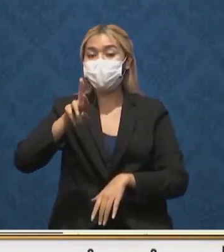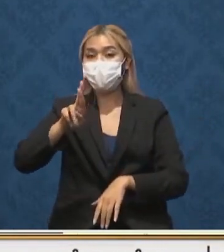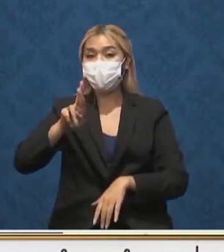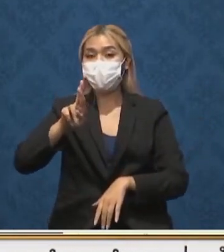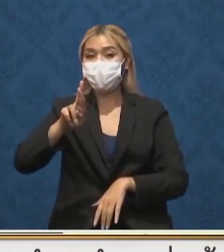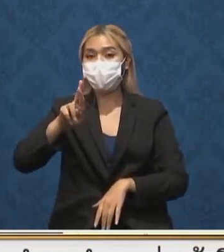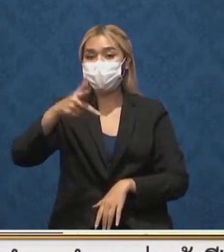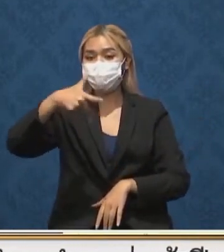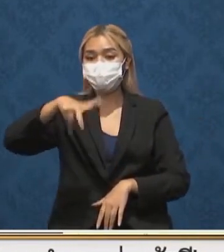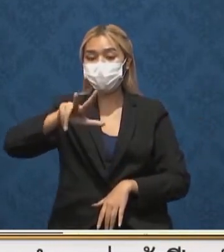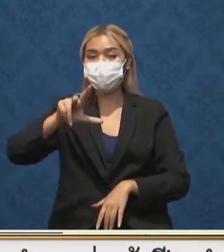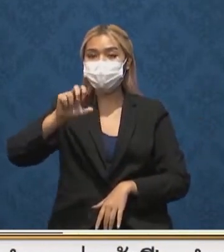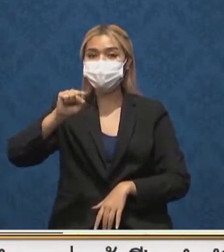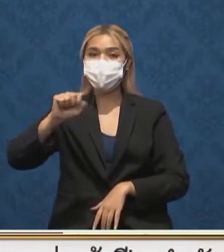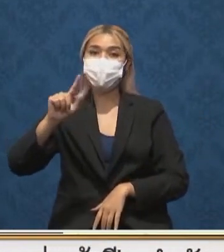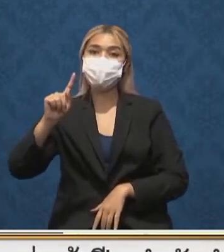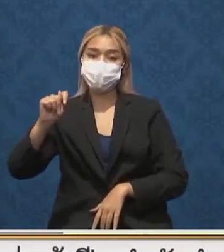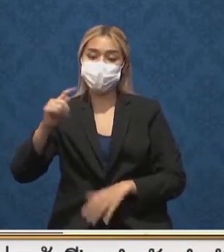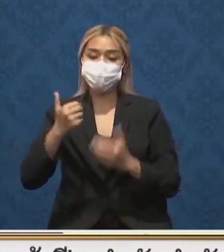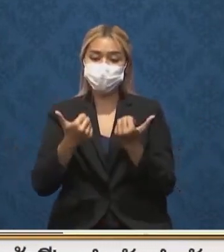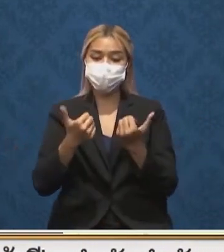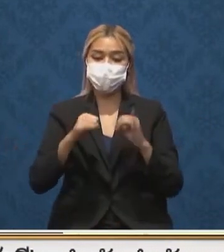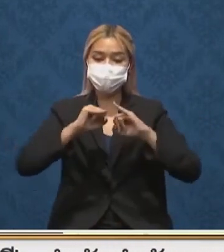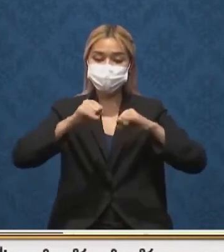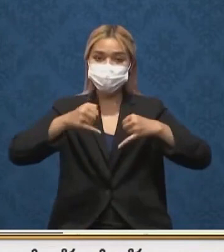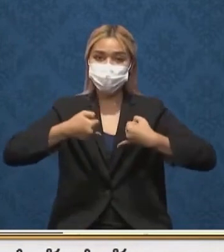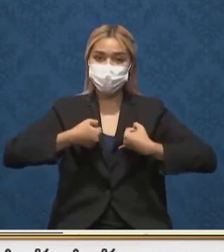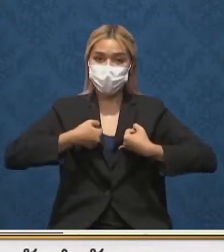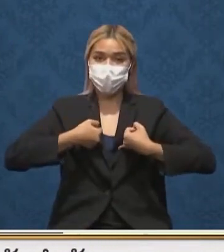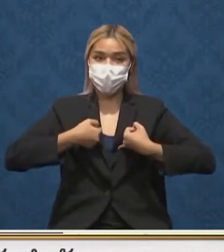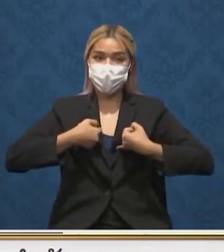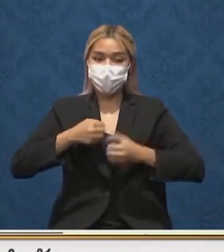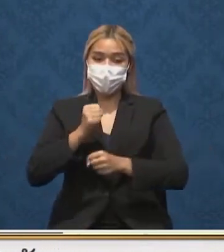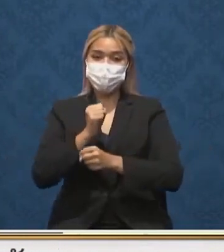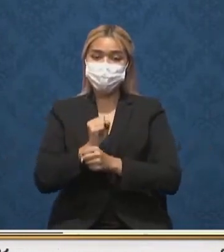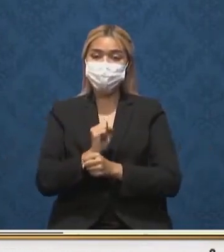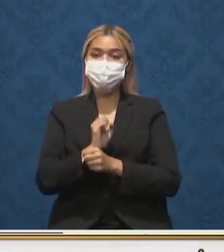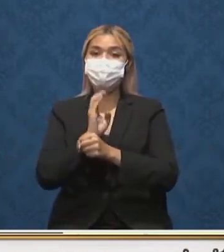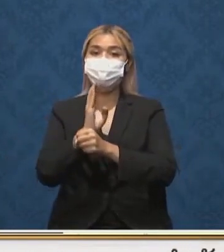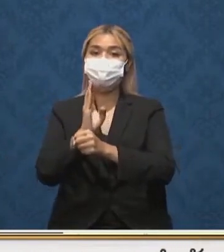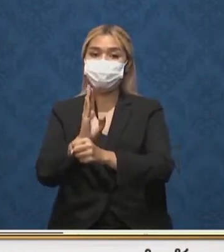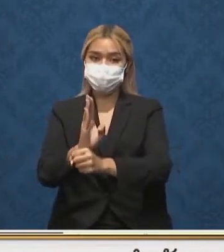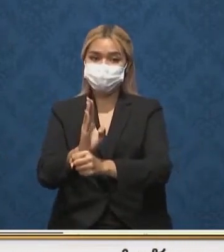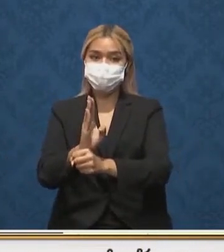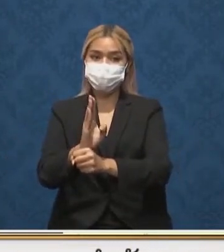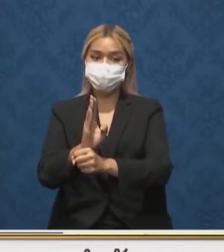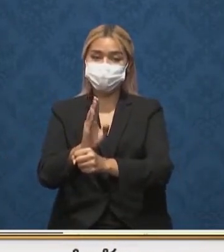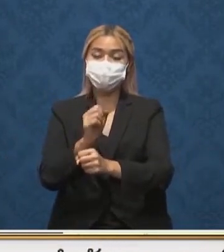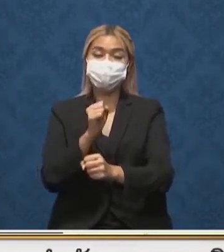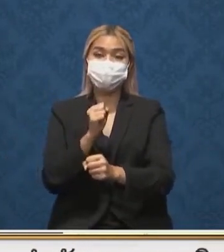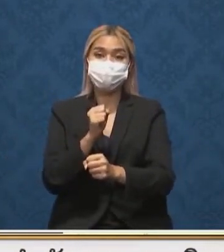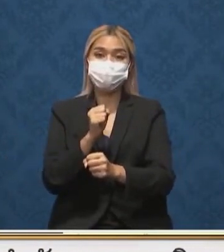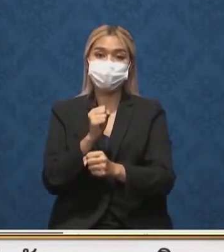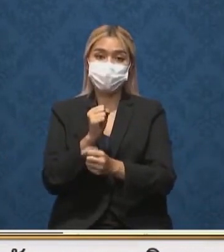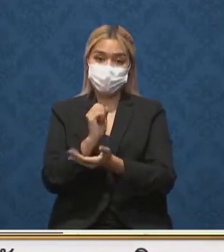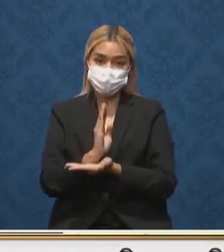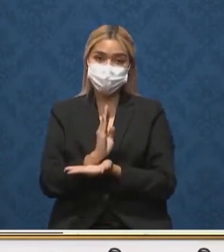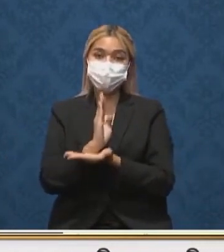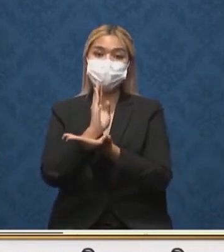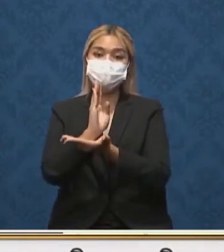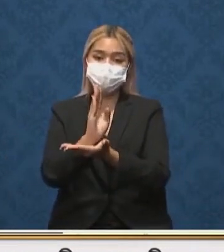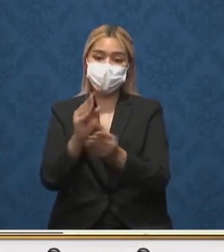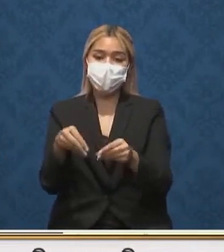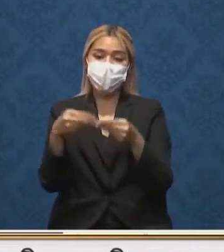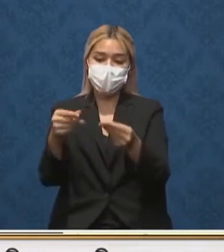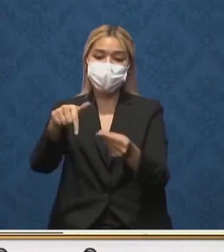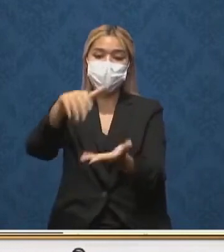ครับก็เป็นที่ที่เจ้าของที่เนี่ยได้บริจาคให้กับให้มีการสร้างโรงเรียนนะครับแล้วก็มีการ